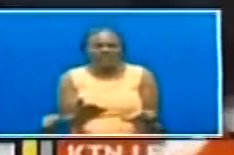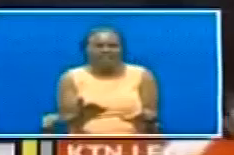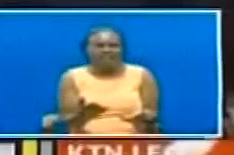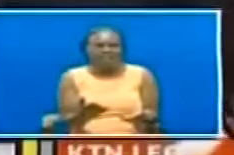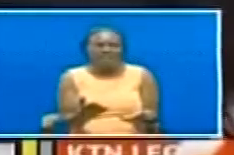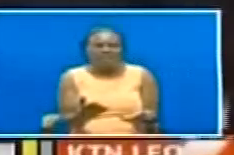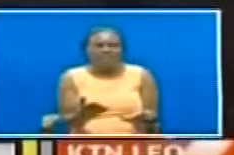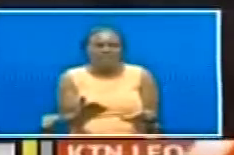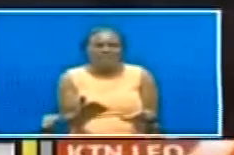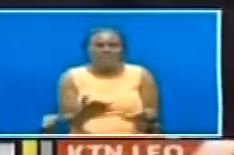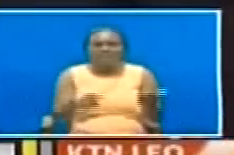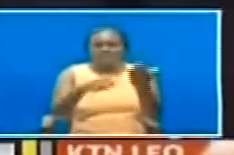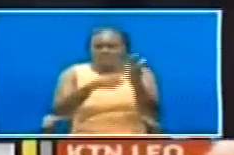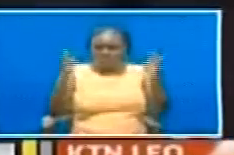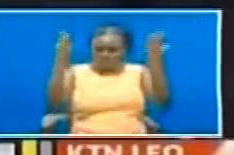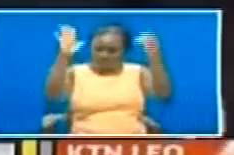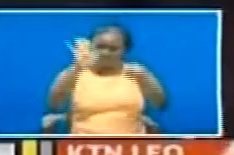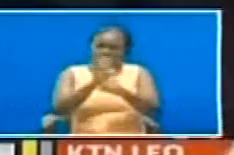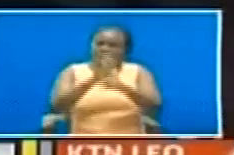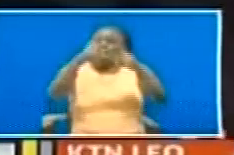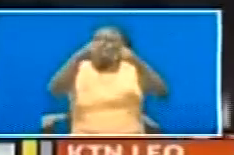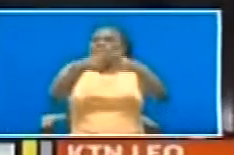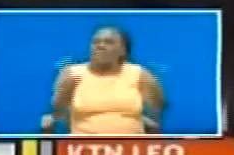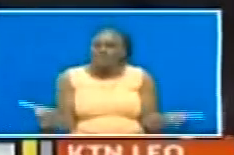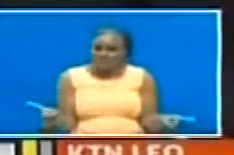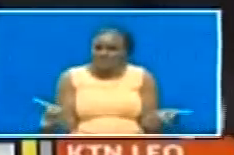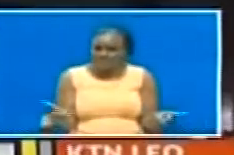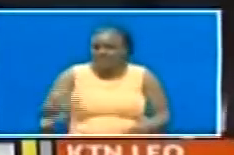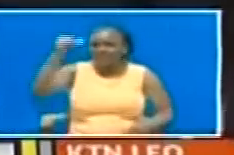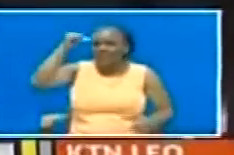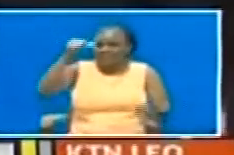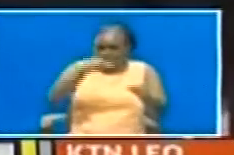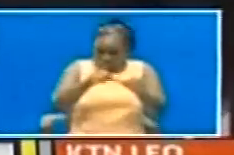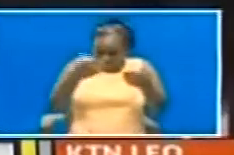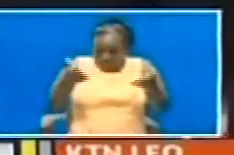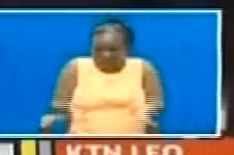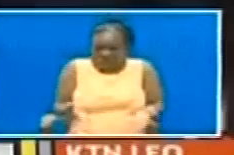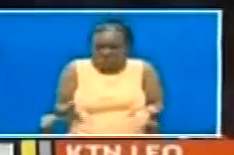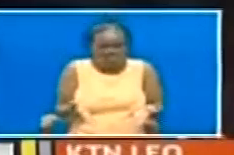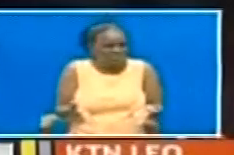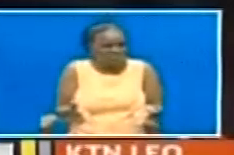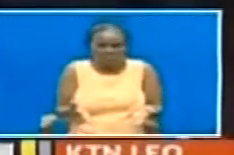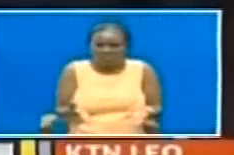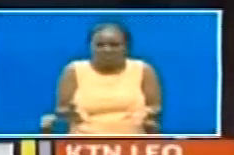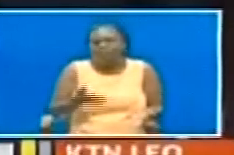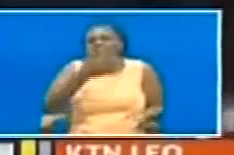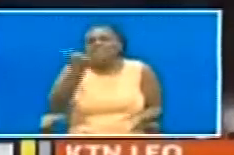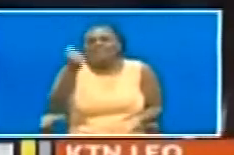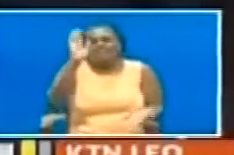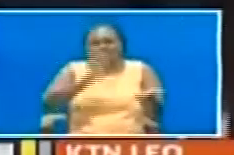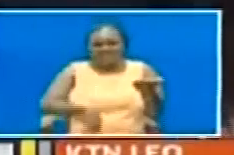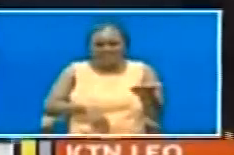hodari sana, sasa ndio yatakuja hayo. Lakini kukumbuka kama hivi sasa, ingekuwa vizuri